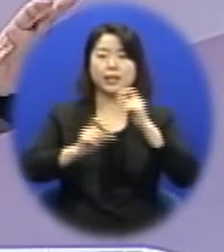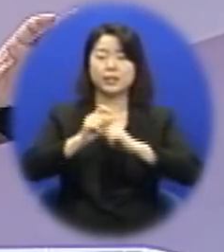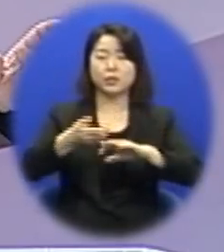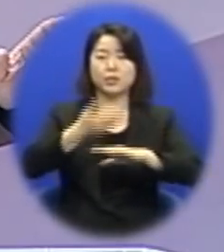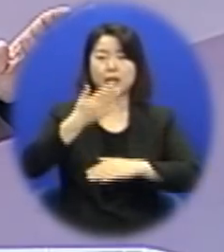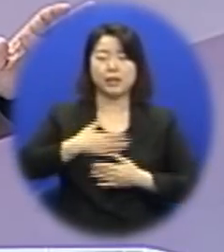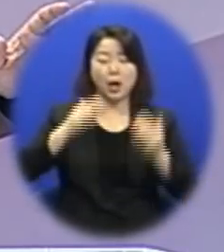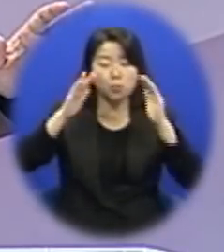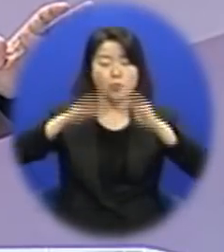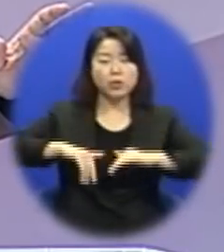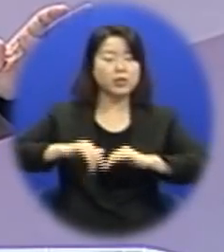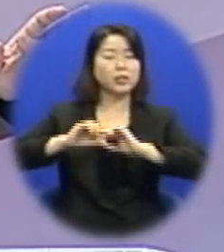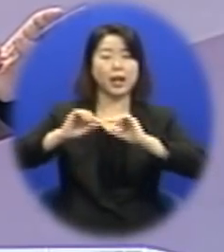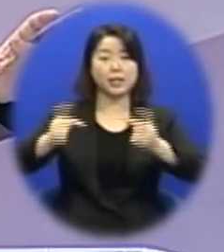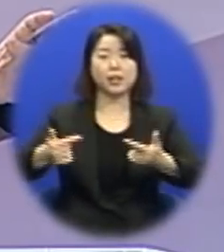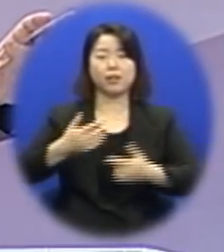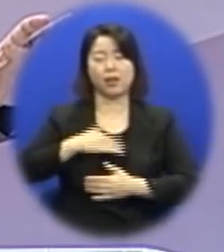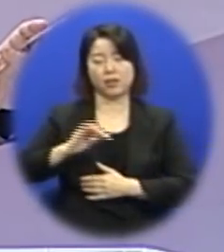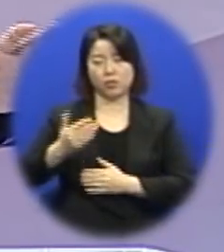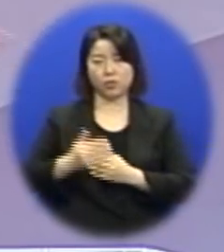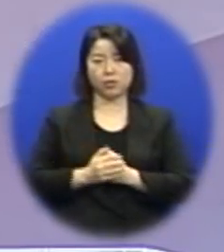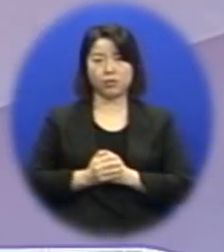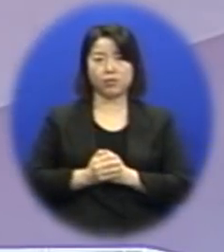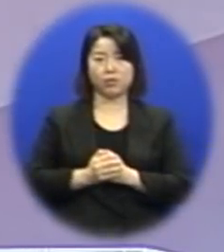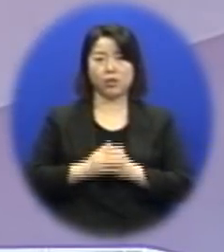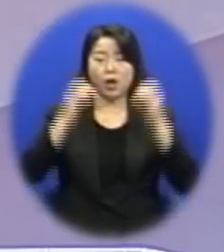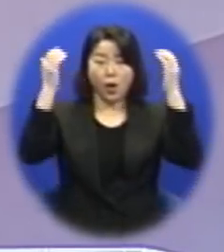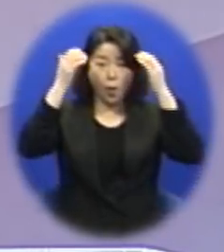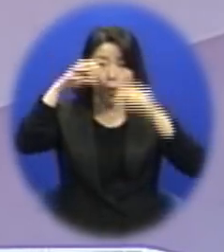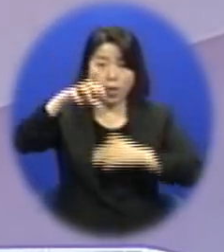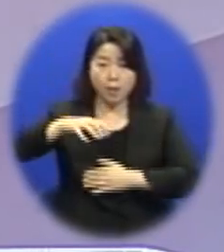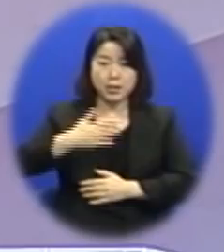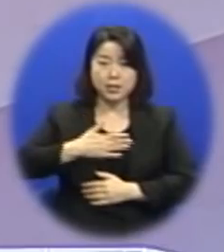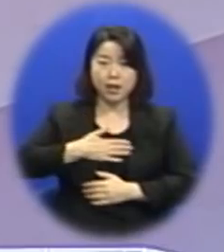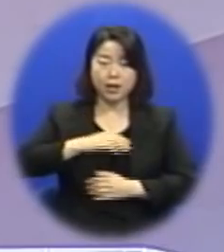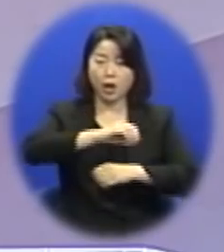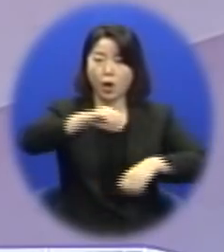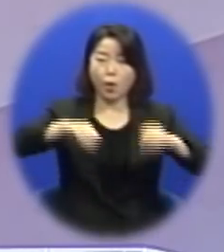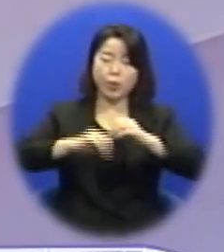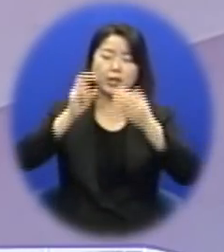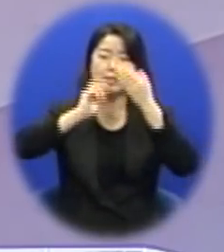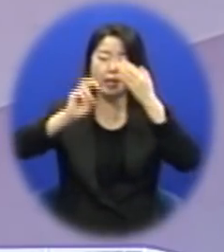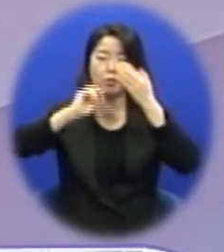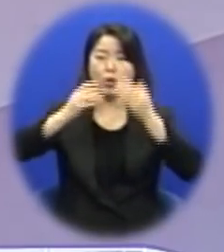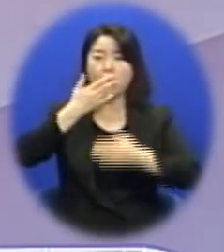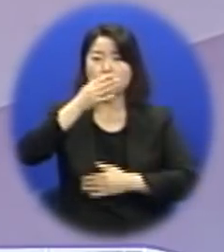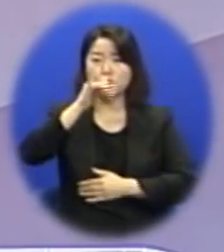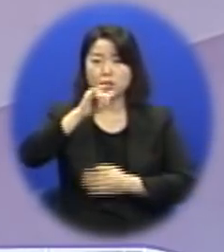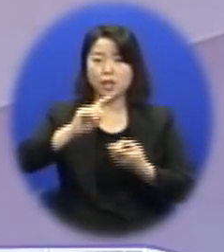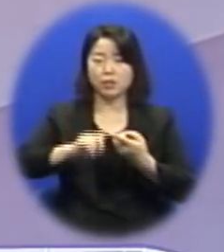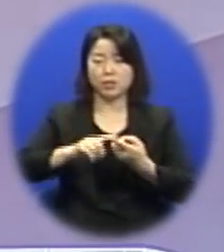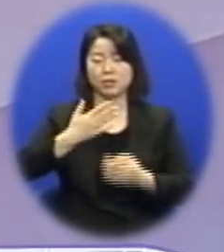무너뜨리는게 아니라는 거 고난 앞에서 내가 오히려 찬송할 수 있게 된다는